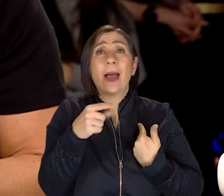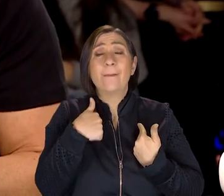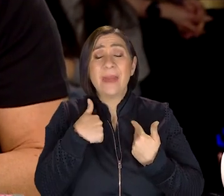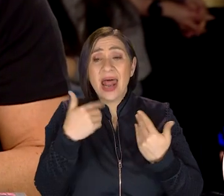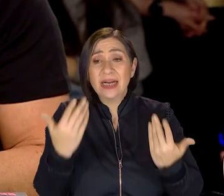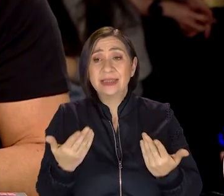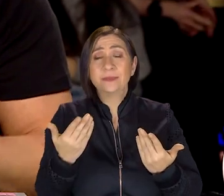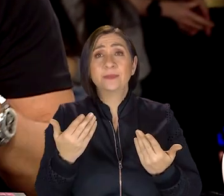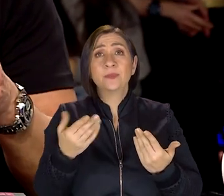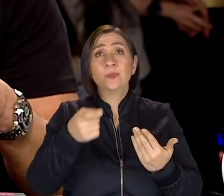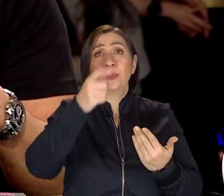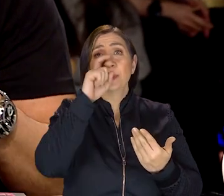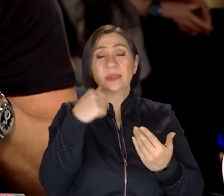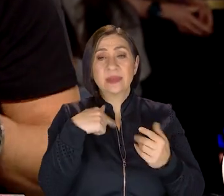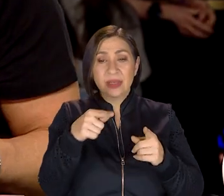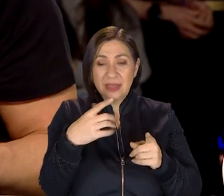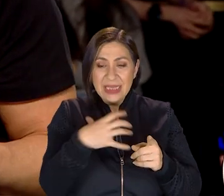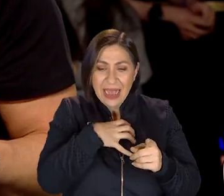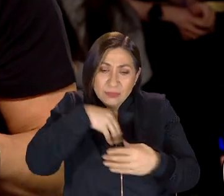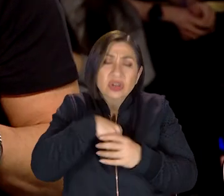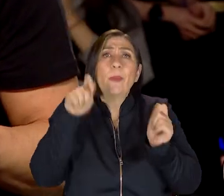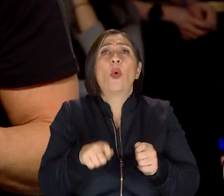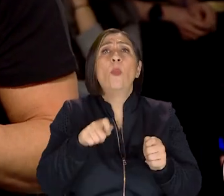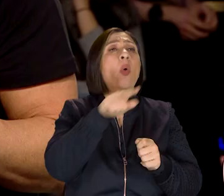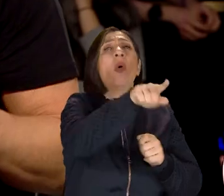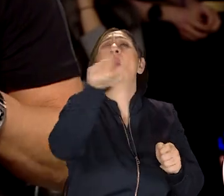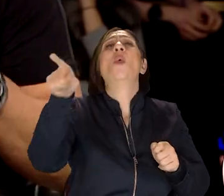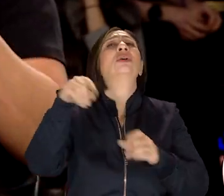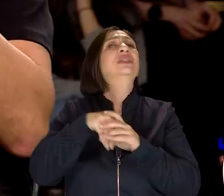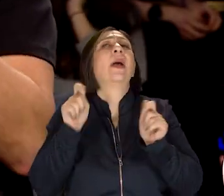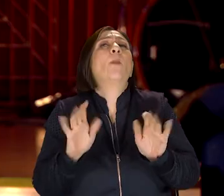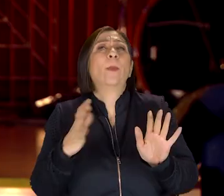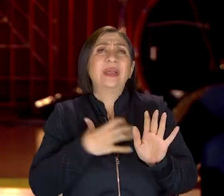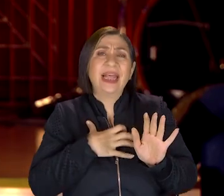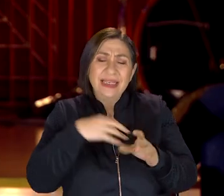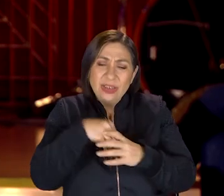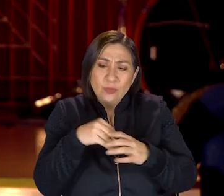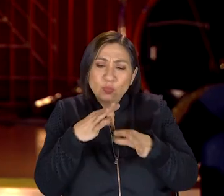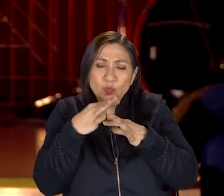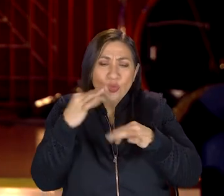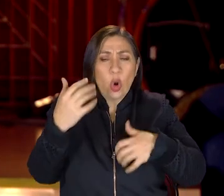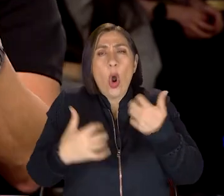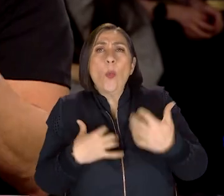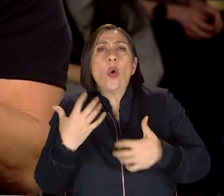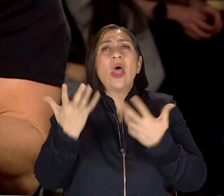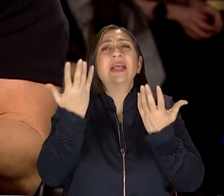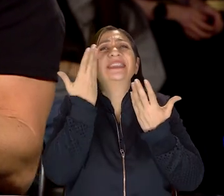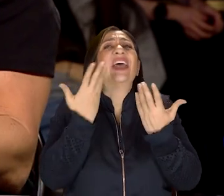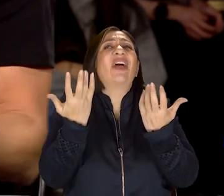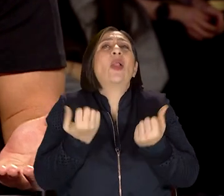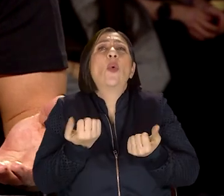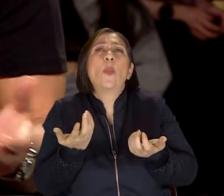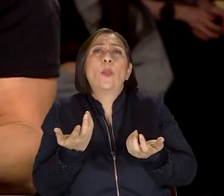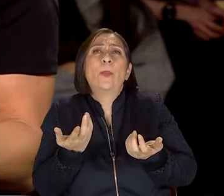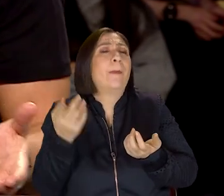ben de şey oldu Okan hani ben bunu kendim için yapıyorum yani kendi hani o mutluluk hormonu mu salgılanıyor ya da artık öyle evet. Bir bağımlı hale mi?